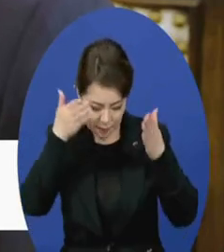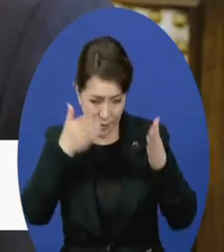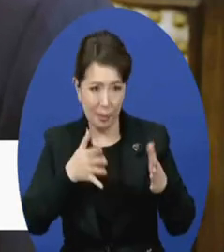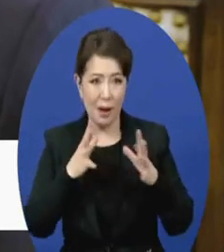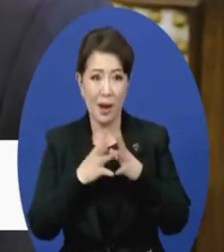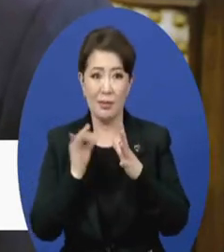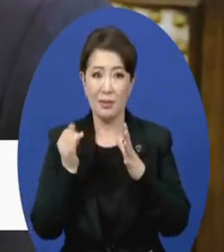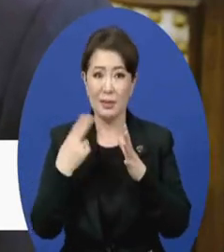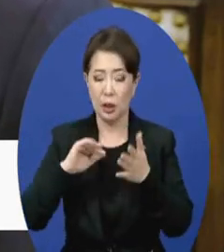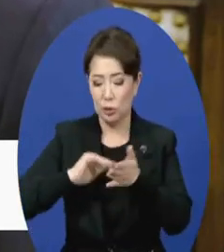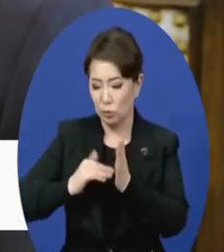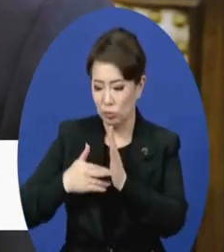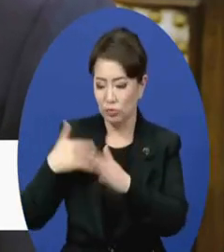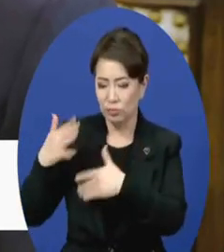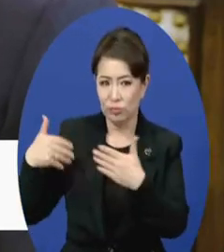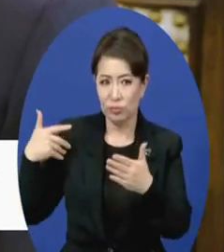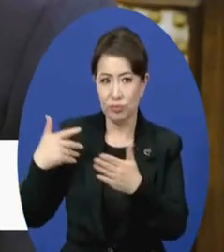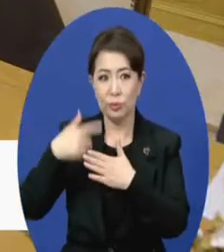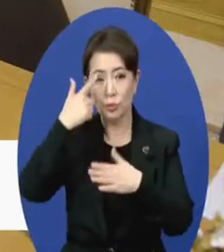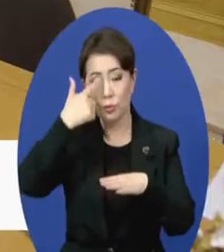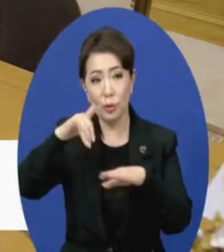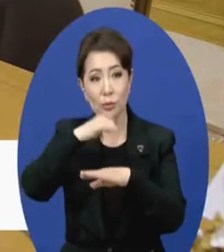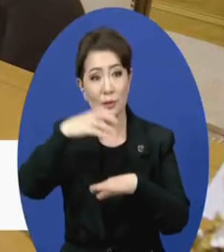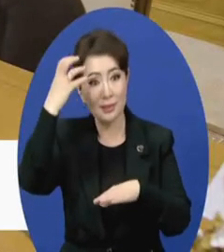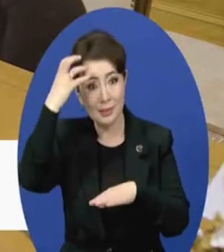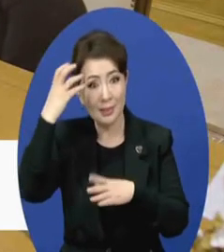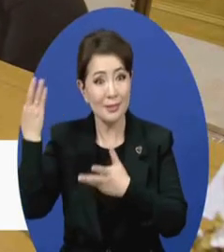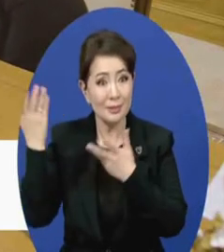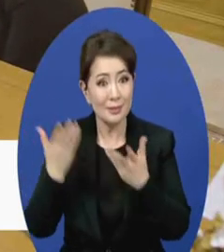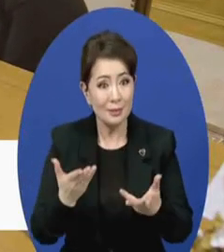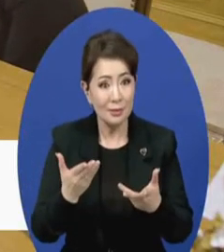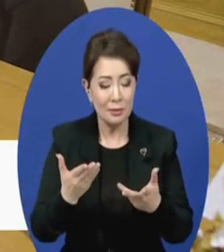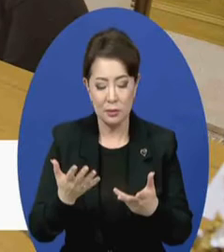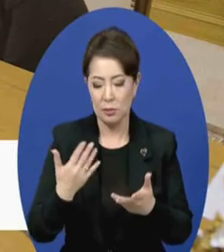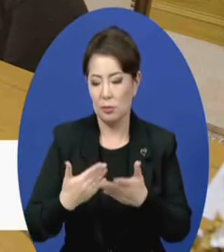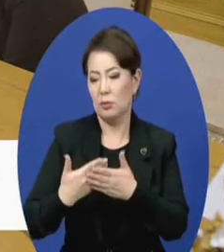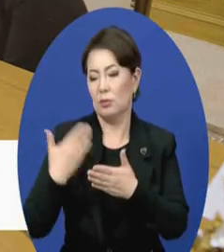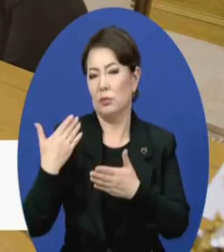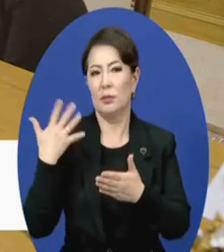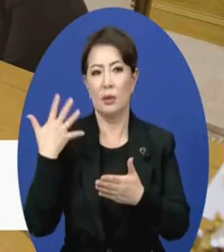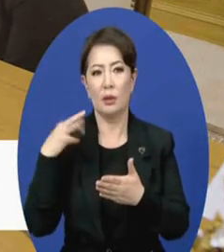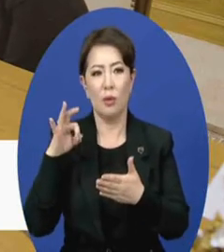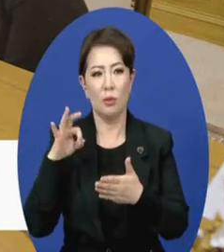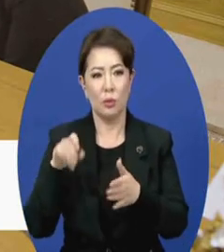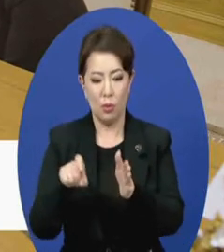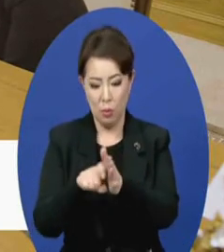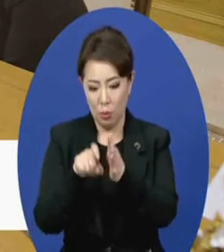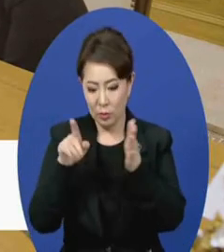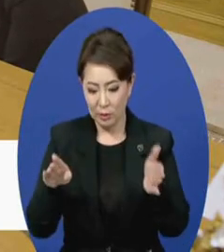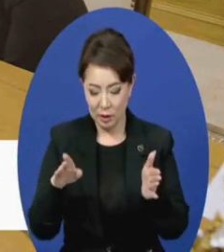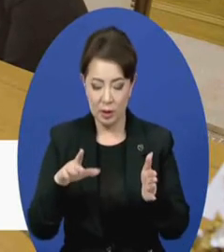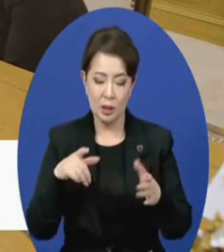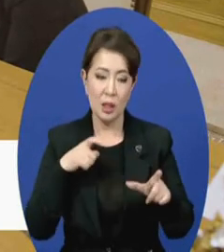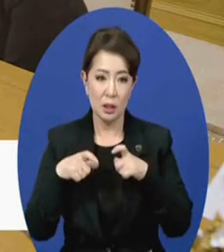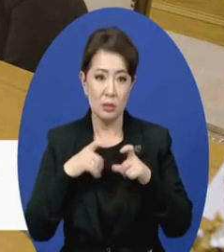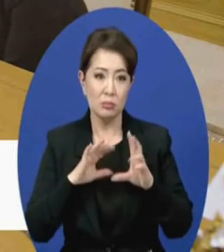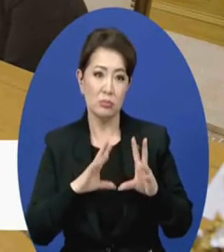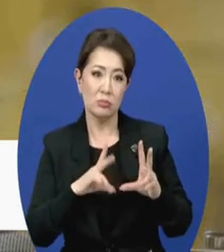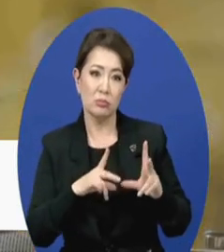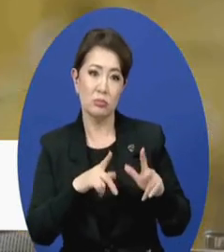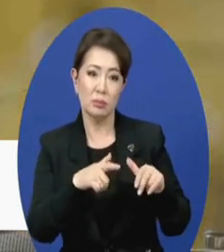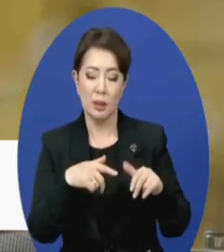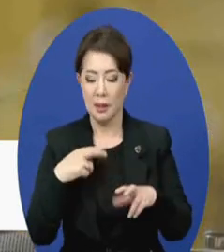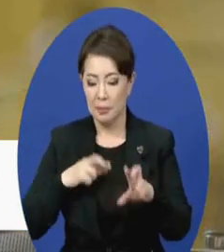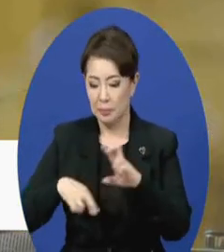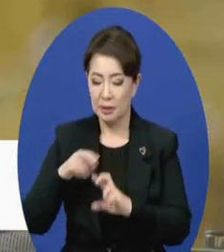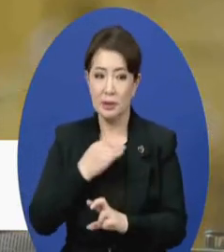10 их найдын цогц төлөвлөгөөг Монгол улсын засгийн газраас хэрэгжүүлснээр өнгөрсөн 50 хоногийн хугацаанд эдийн засагт эрг өөрчлөлтүүд гарч бизнес эрхлэгчдийн